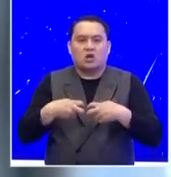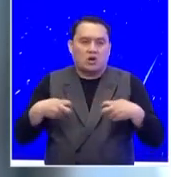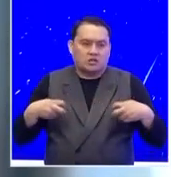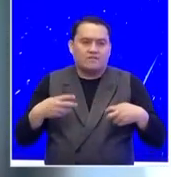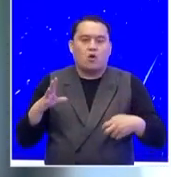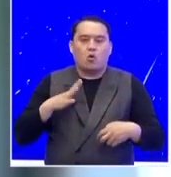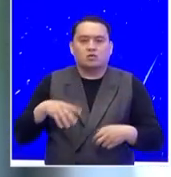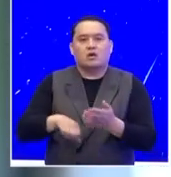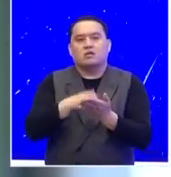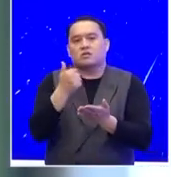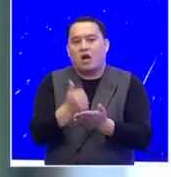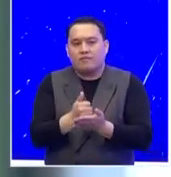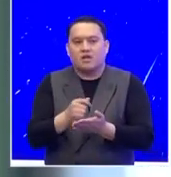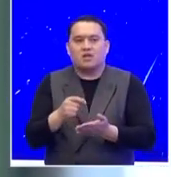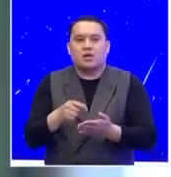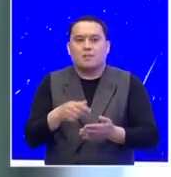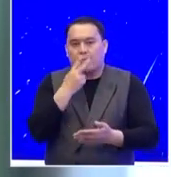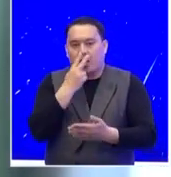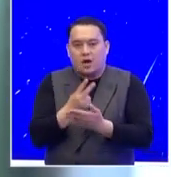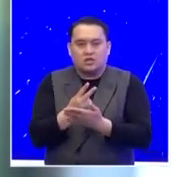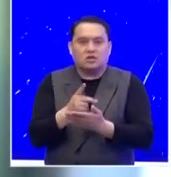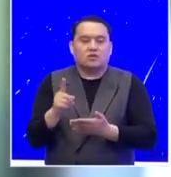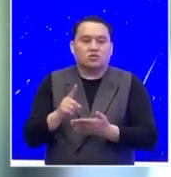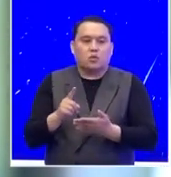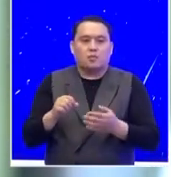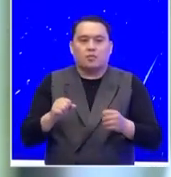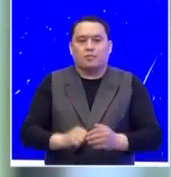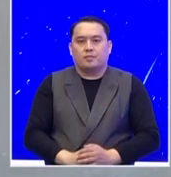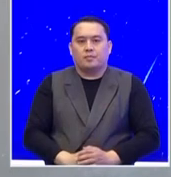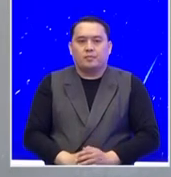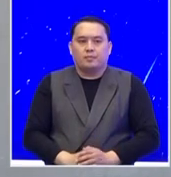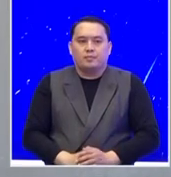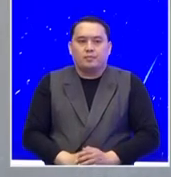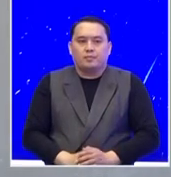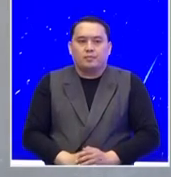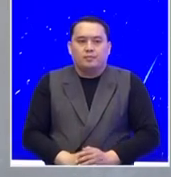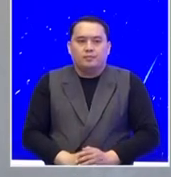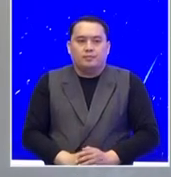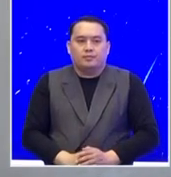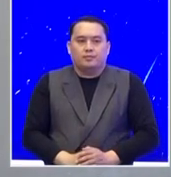нынешних условиях самый главный инструмент в импровизированном зале – штатив и смартфон.